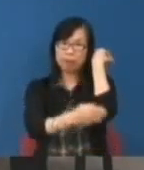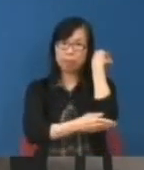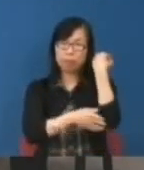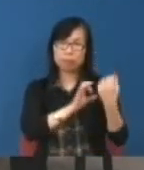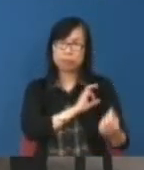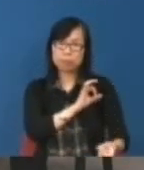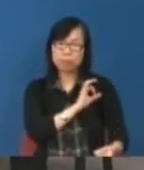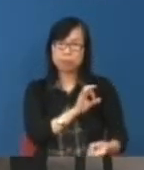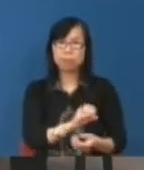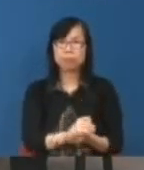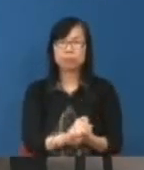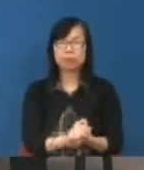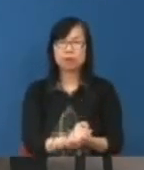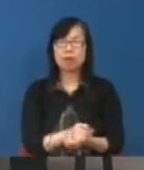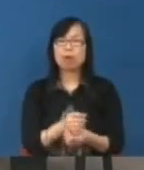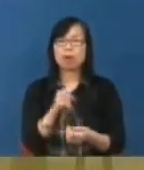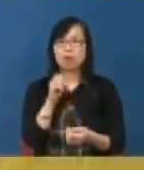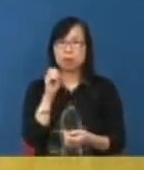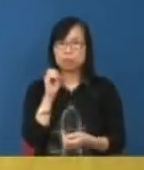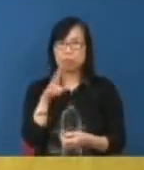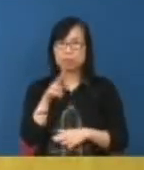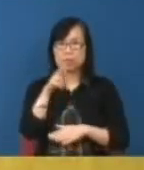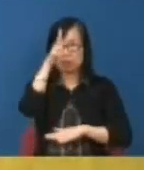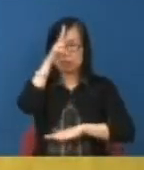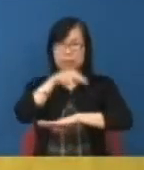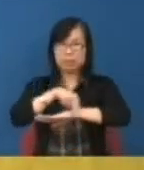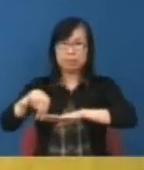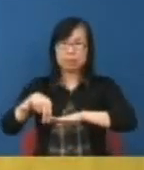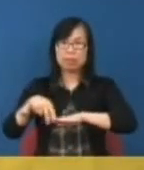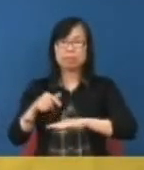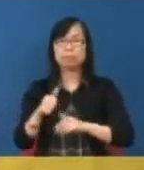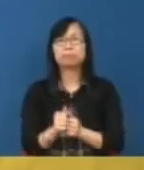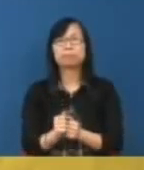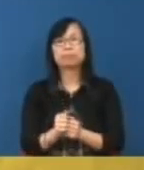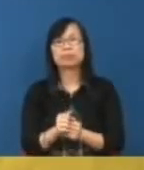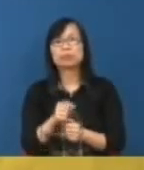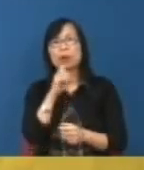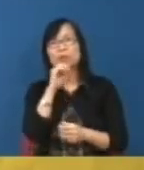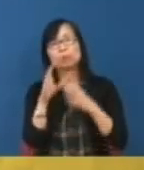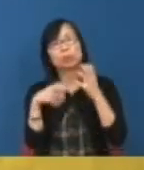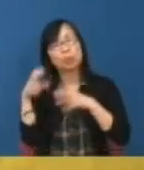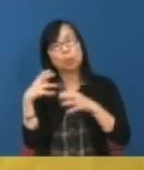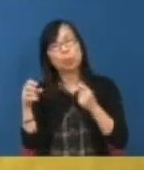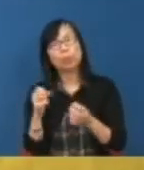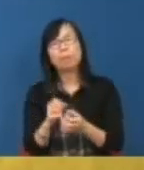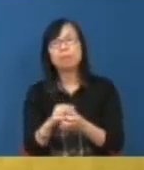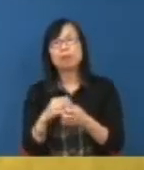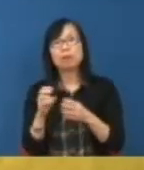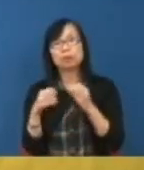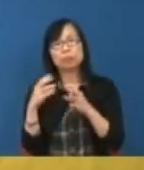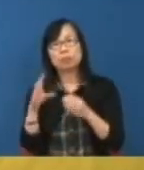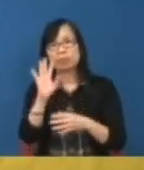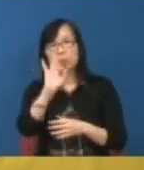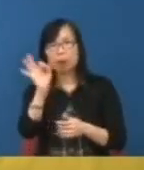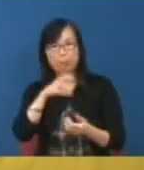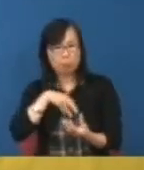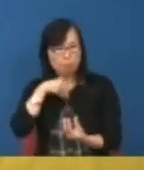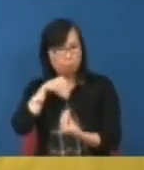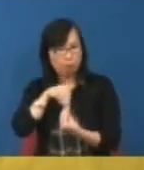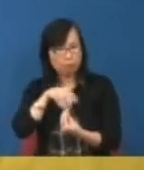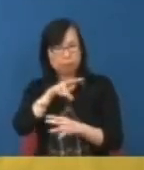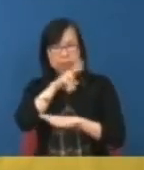住依一個即係對於依一個施政報告嗰個致謝都好似仲有啲討論。咁大家諗都唔好關心，即係究竟個施